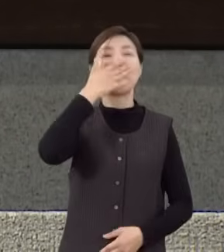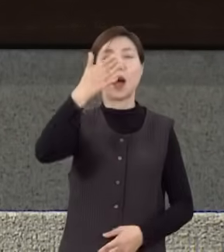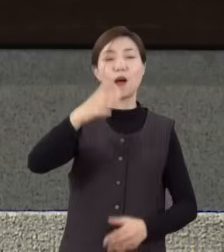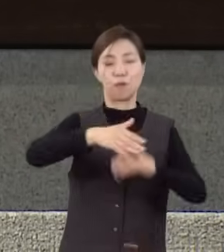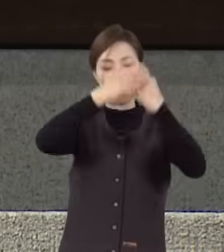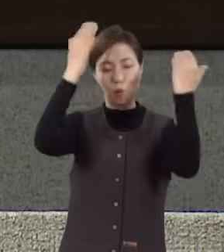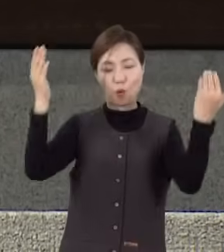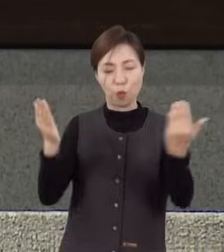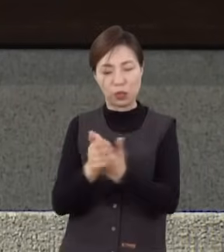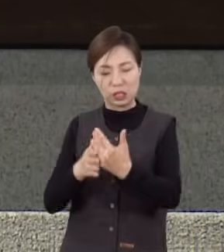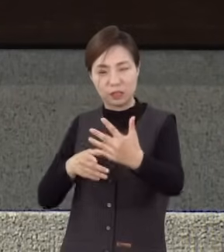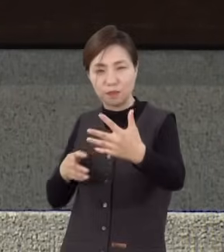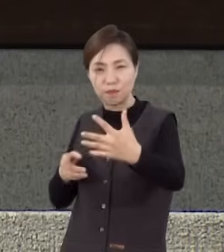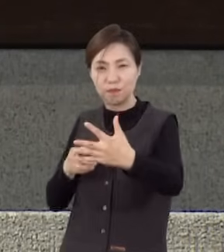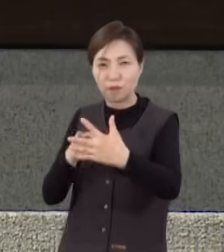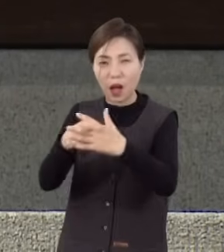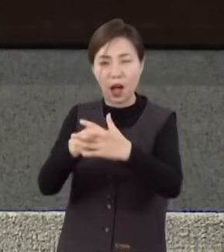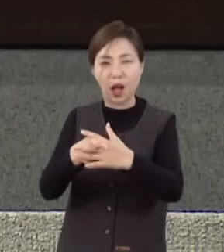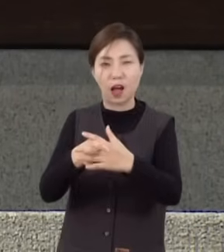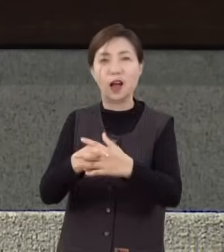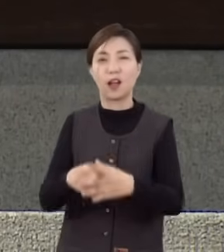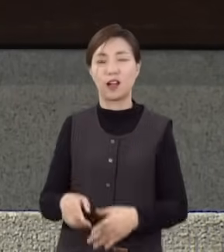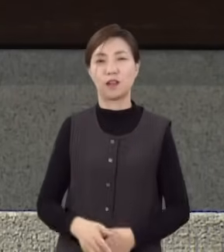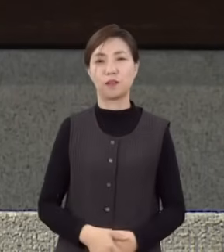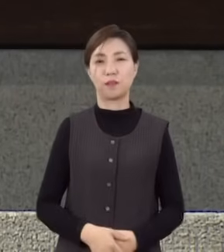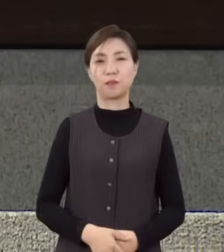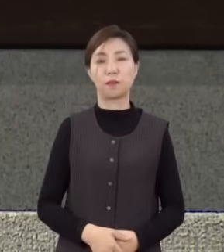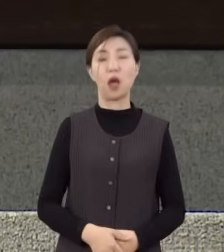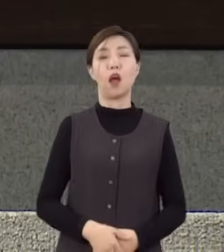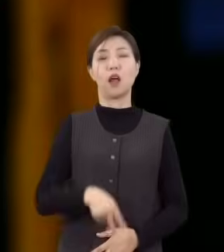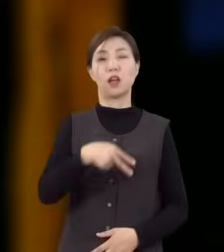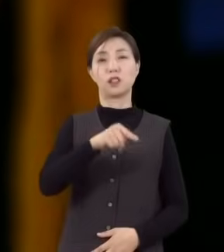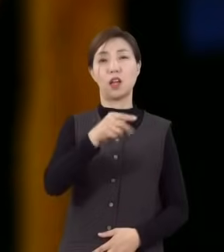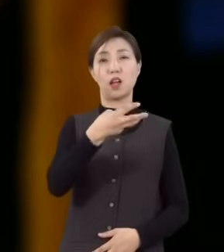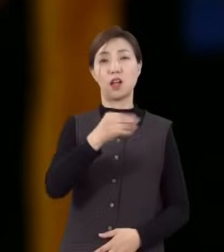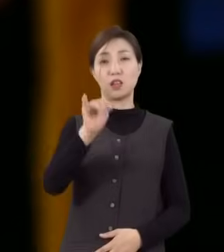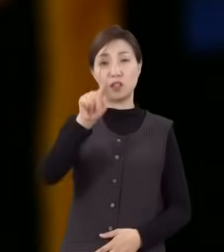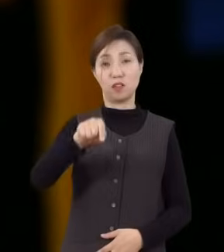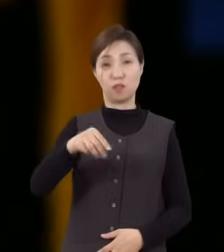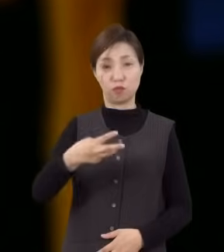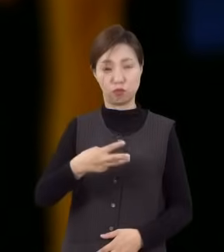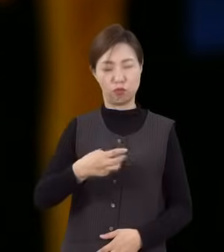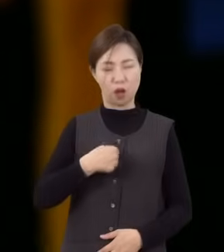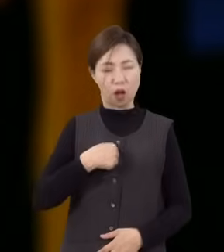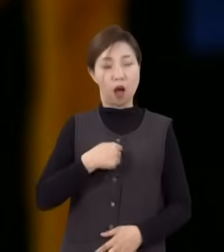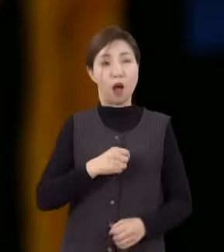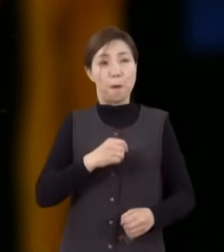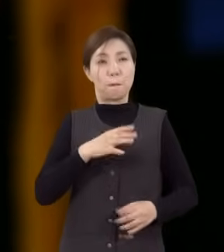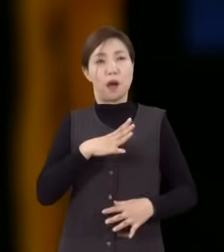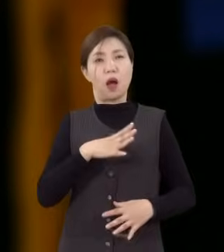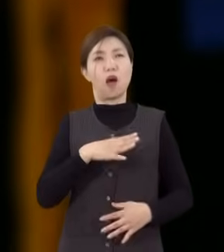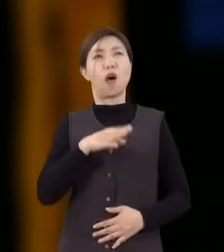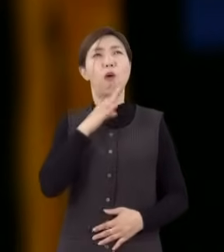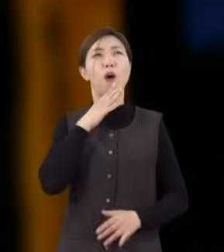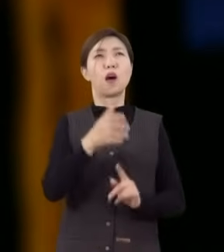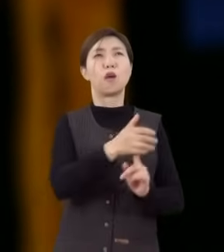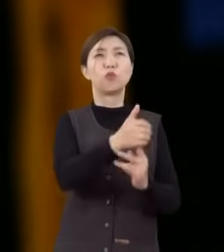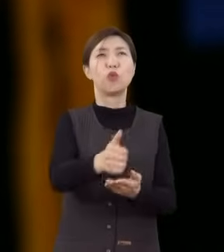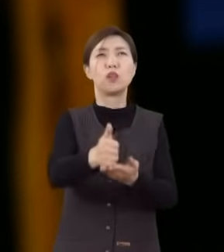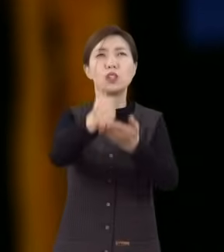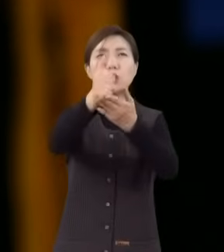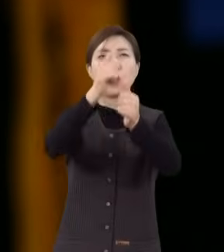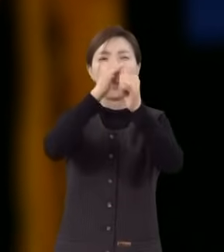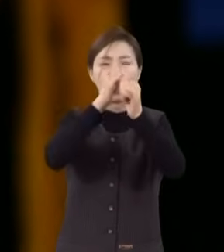그때 사리불 스님이 이와 같이 여쭤봐요. 부처님 너무나 위대합니다.